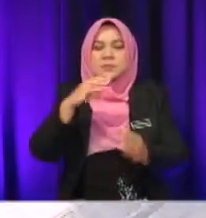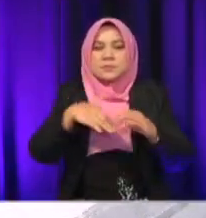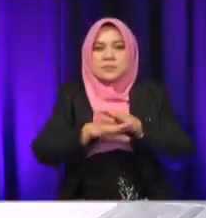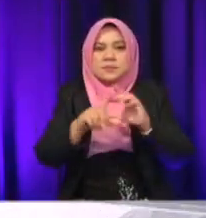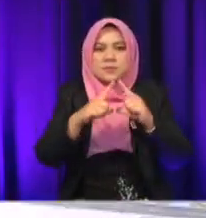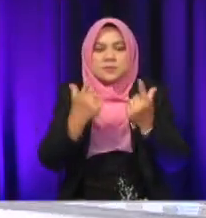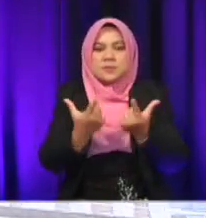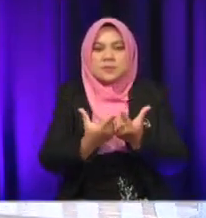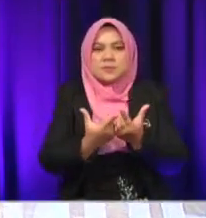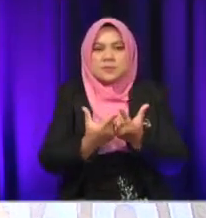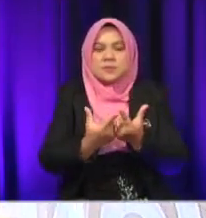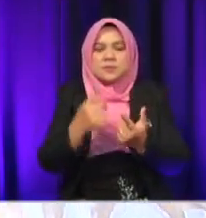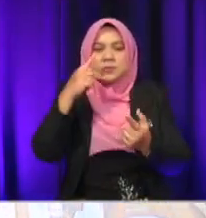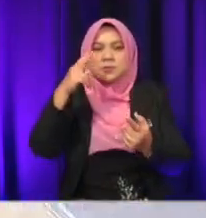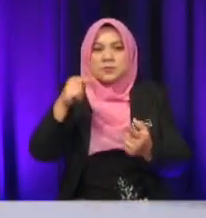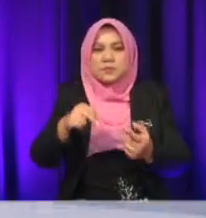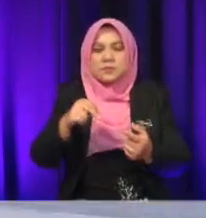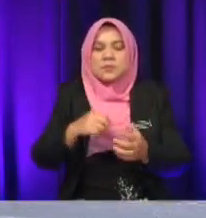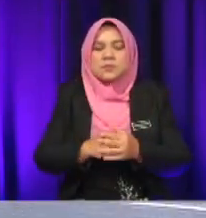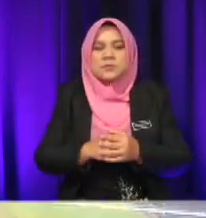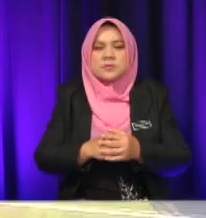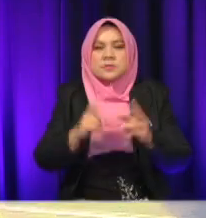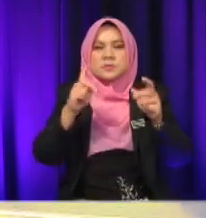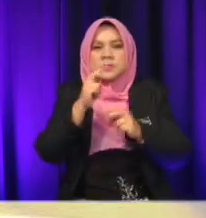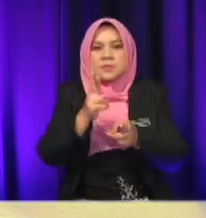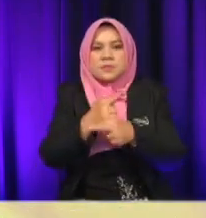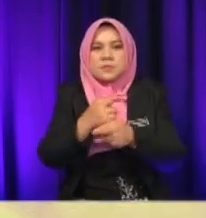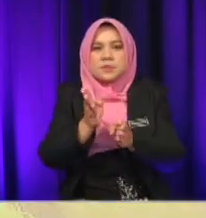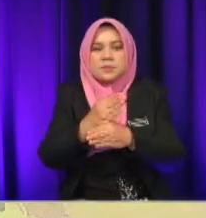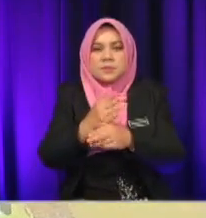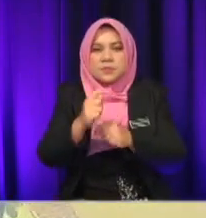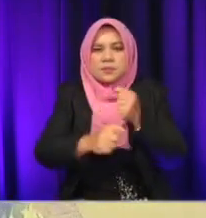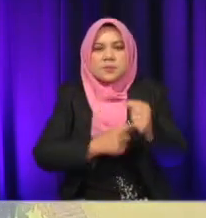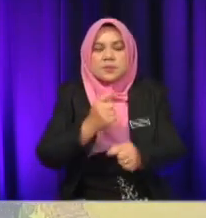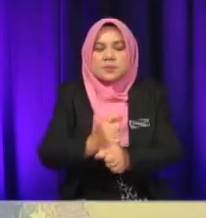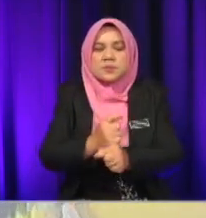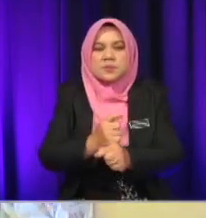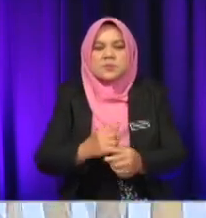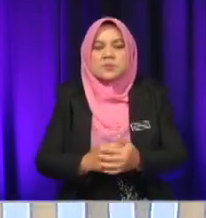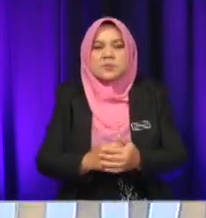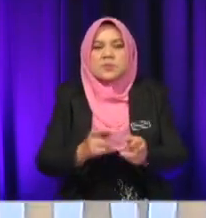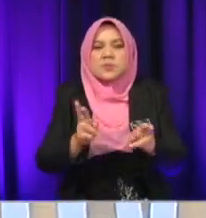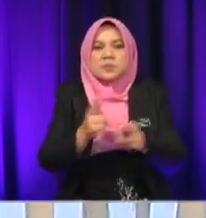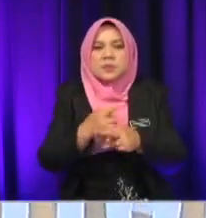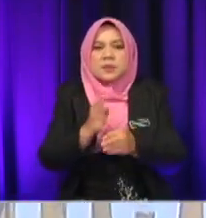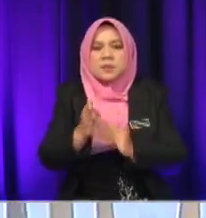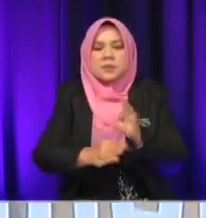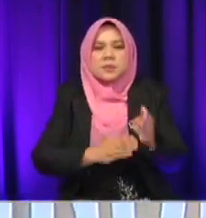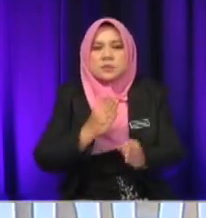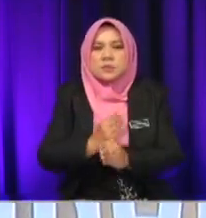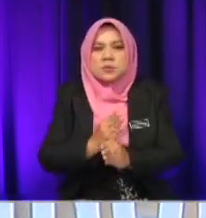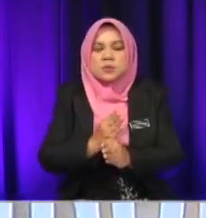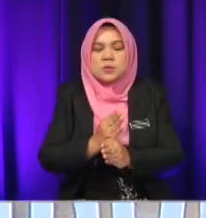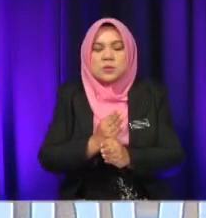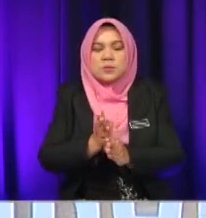ini. Mata pelajaran kita ialah reka bentuk dan teknologi. Dan tajuk kita pula ialah reka bentuk pengiklanan. Bila kita